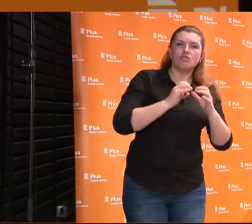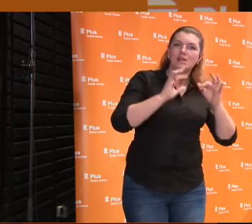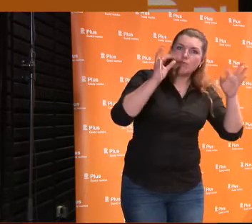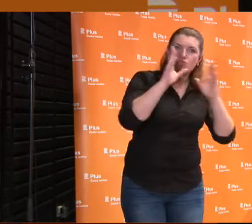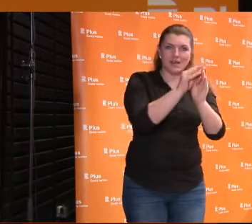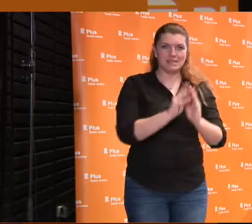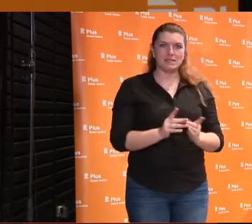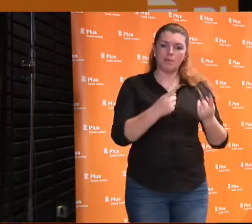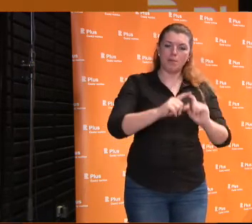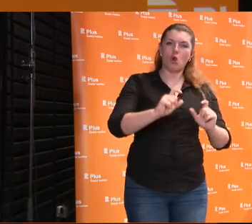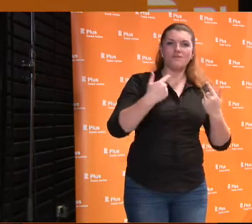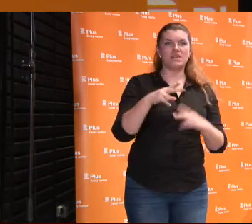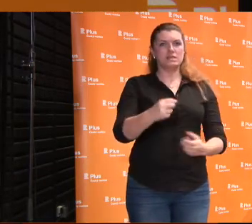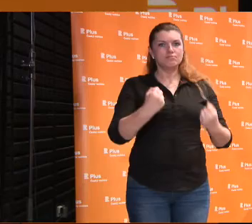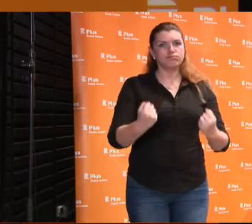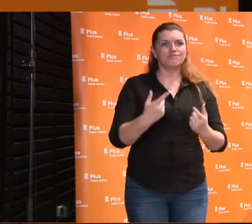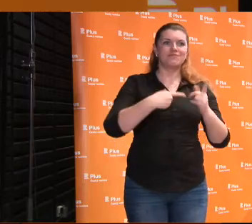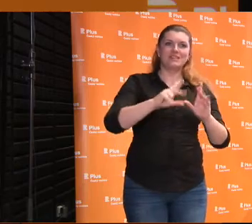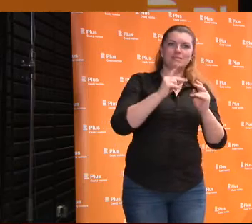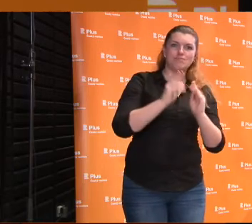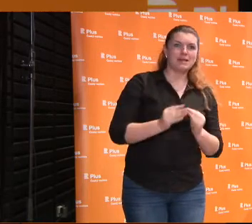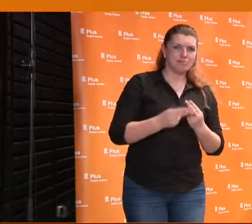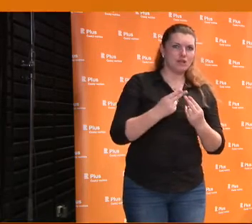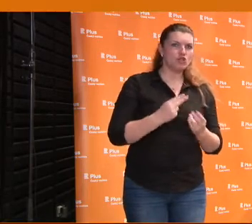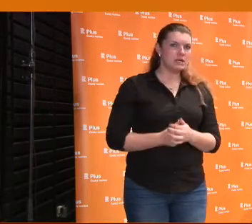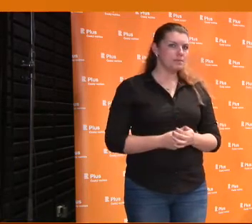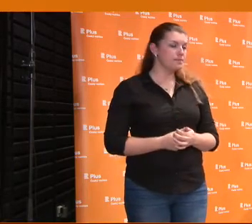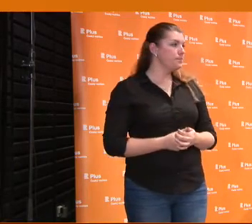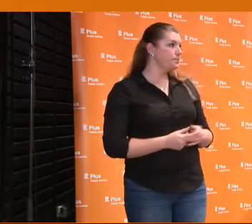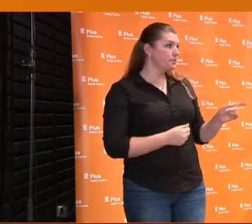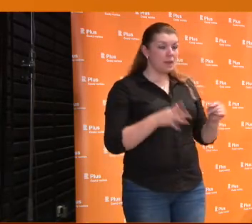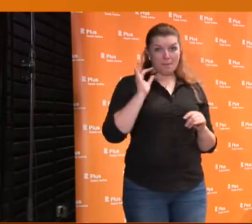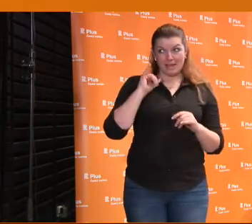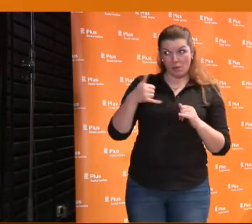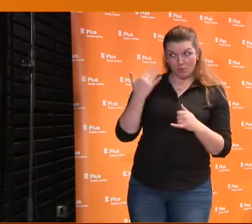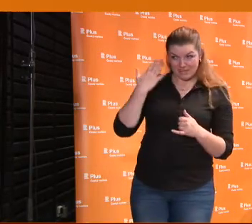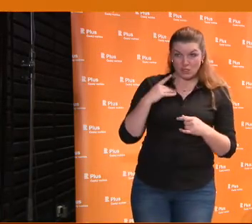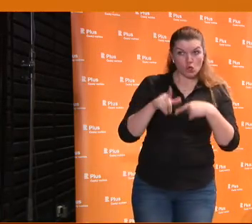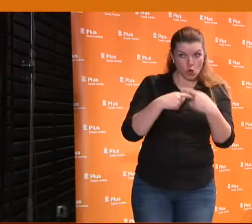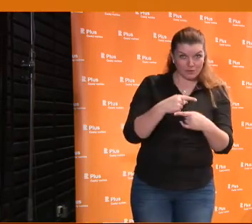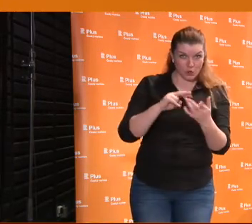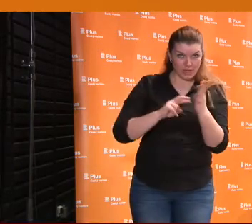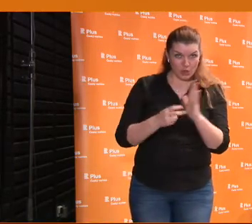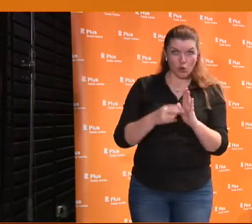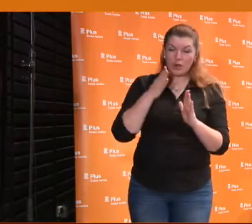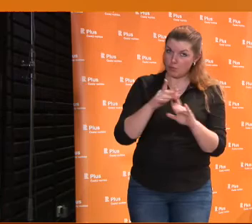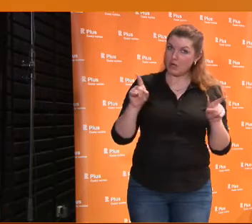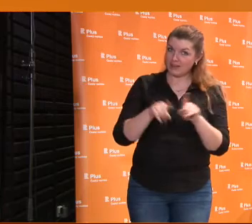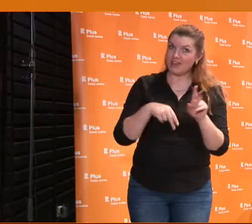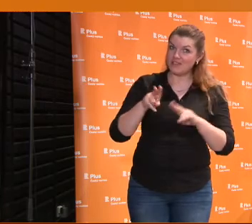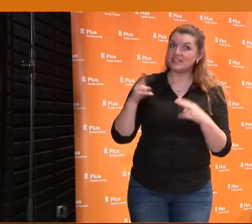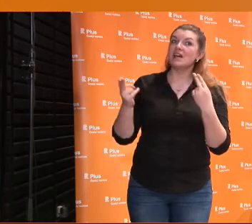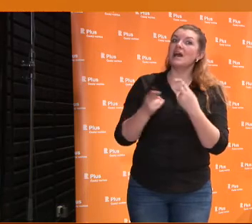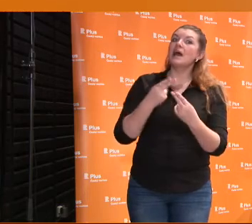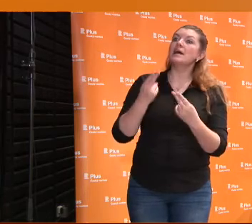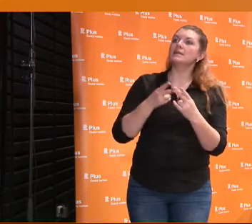systému a to nás čeká. Paní Jaburková, nemyslíte si právě, že ale s rozvojem těch technologií poroste i to riziko, že když máme